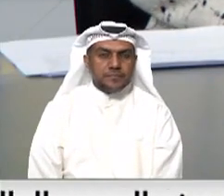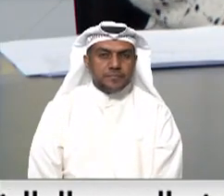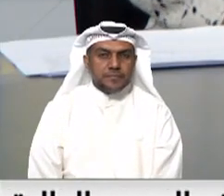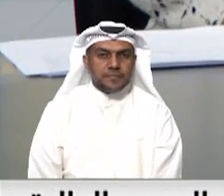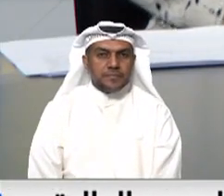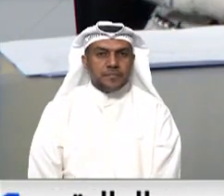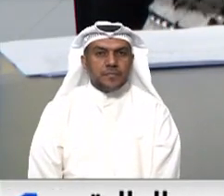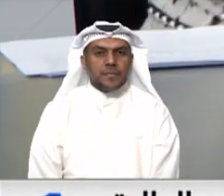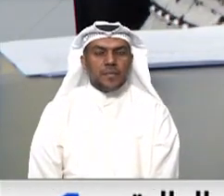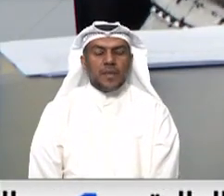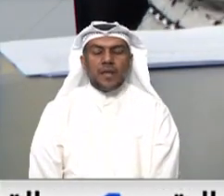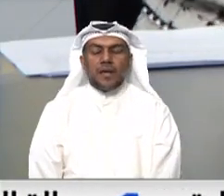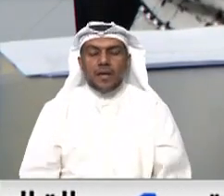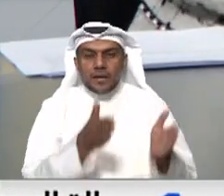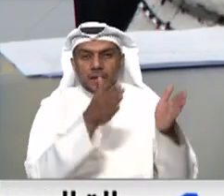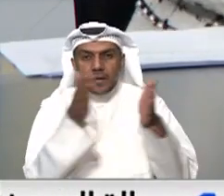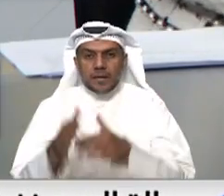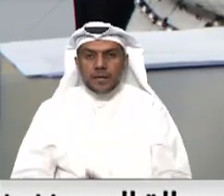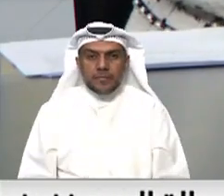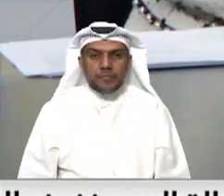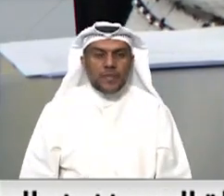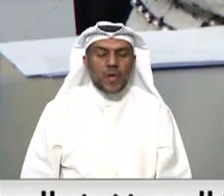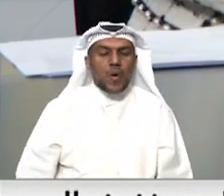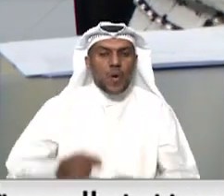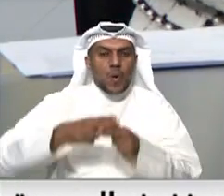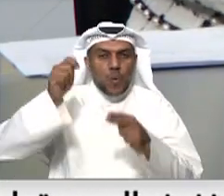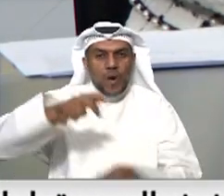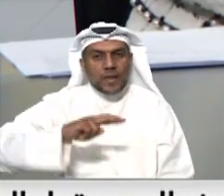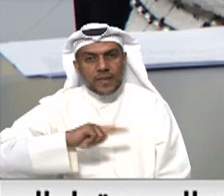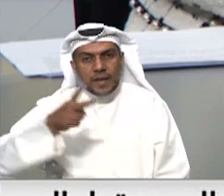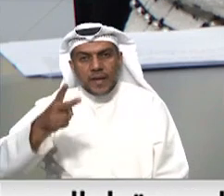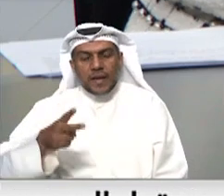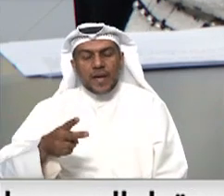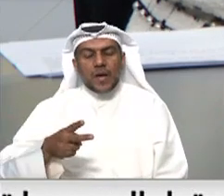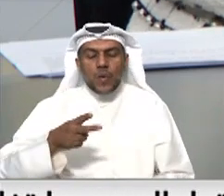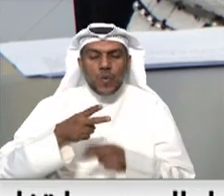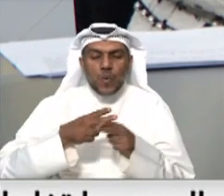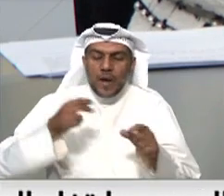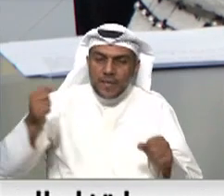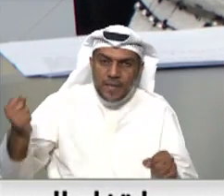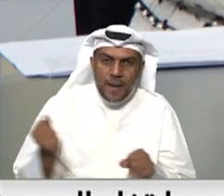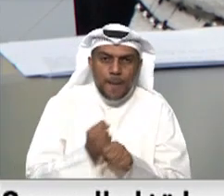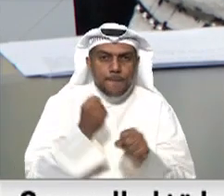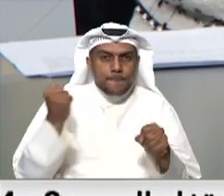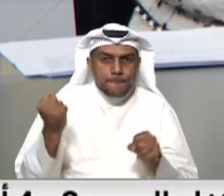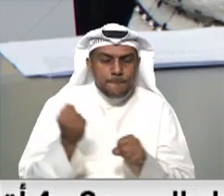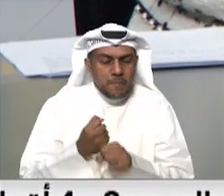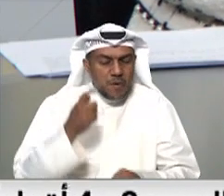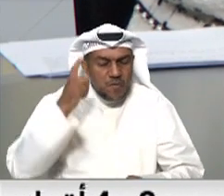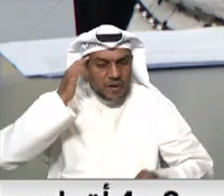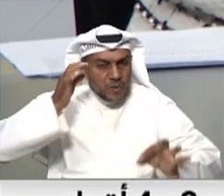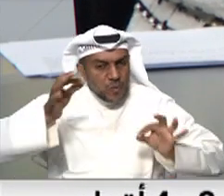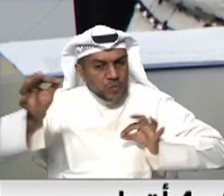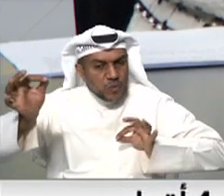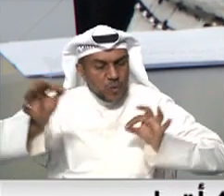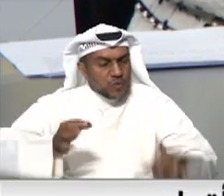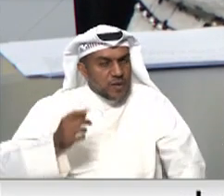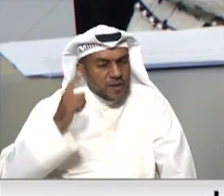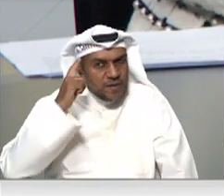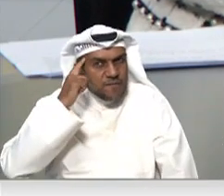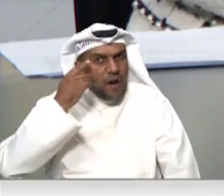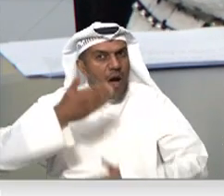مشاهدينا، يبدأ المواطنون والمقيمون التحضيرات لعيد الأضحى المبارك والتخطيط أيضا أين